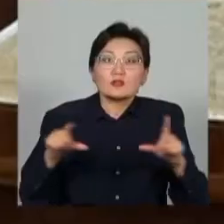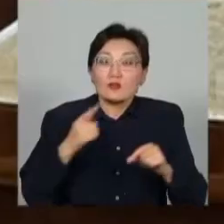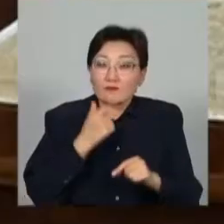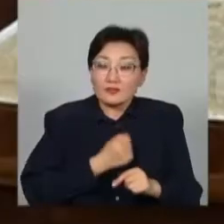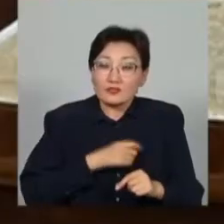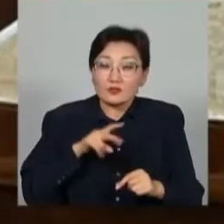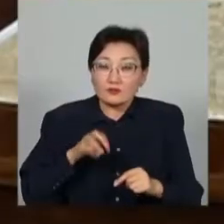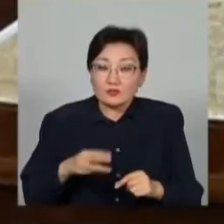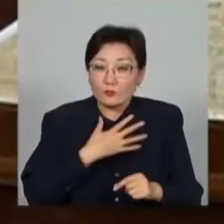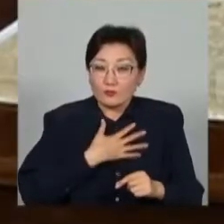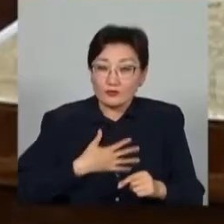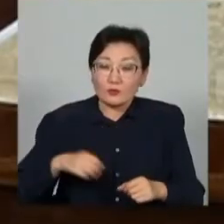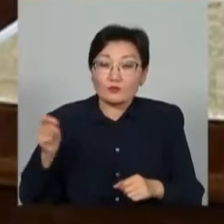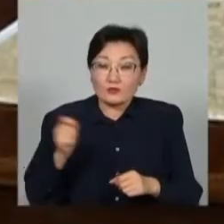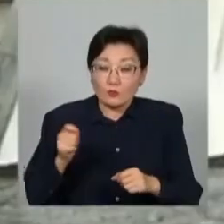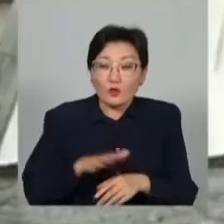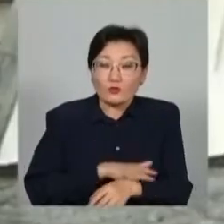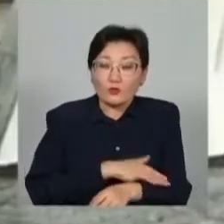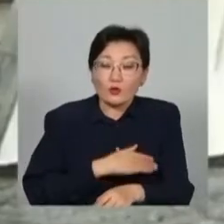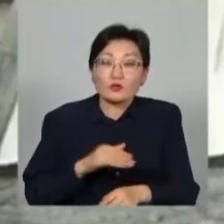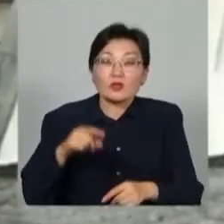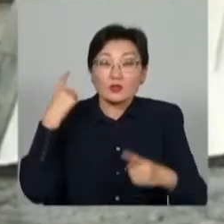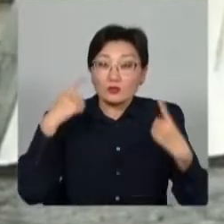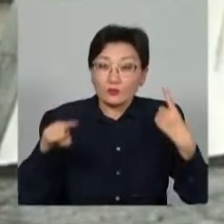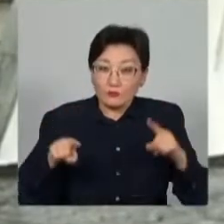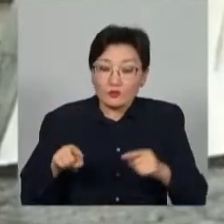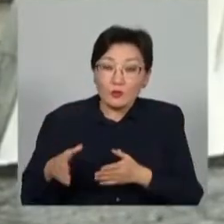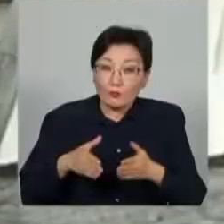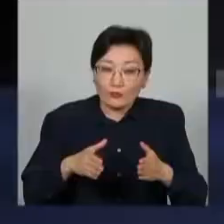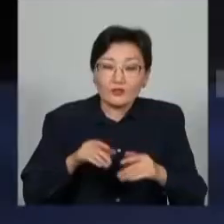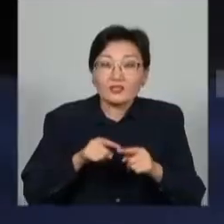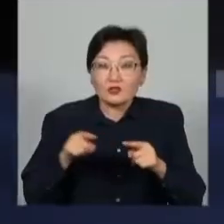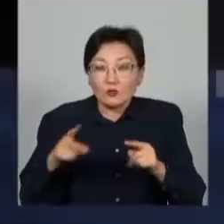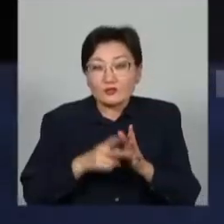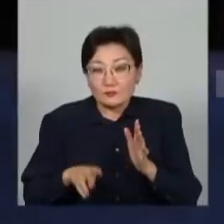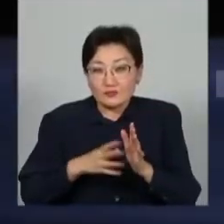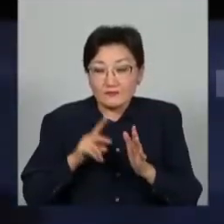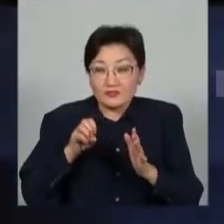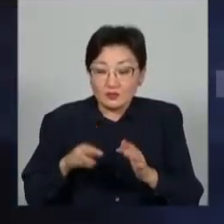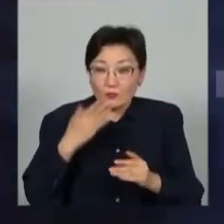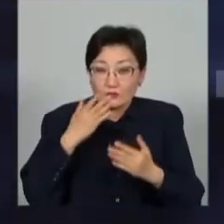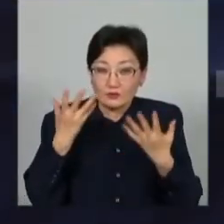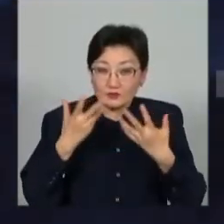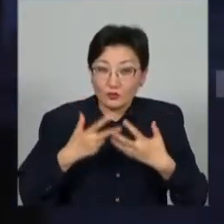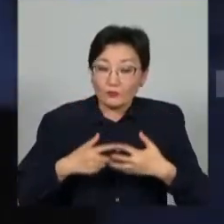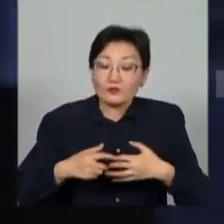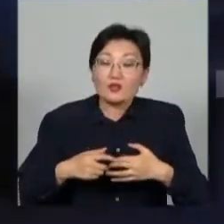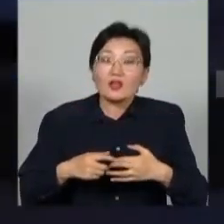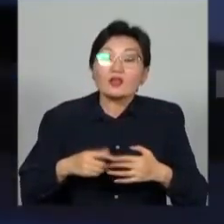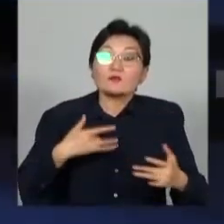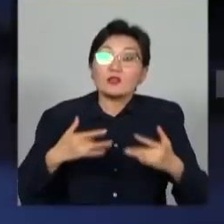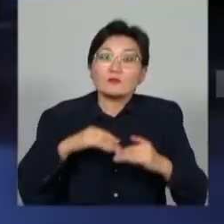лет, ранения на фронте и долгий творческий путь длиною 79 лет. Для того, чтобы раз и навсегда влюбиться в его непревзойденную